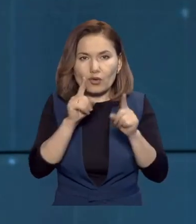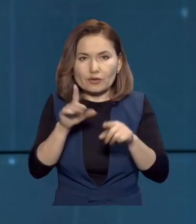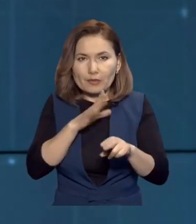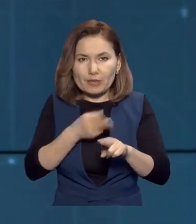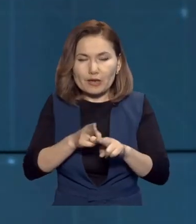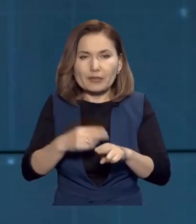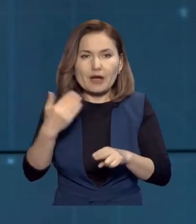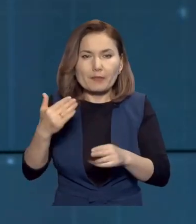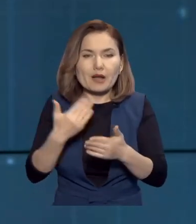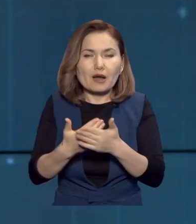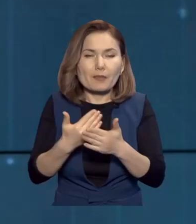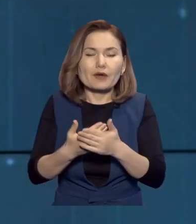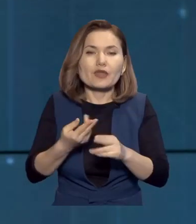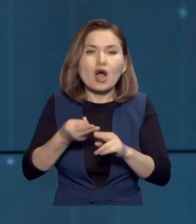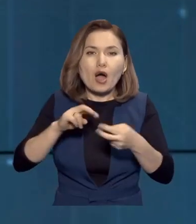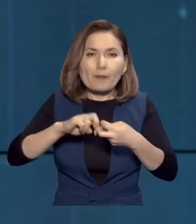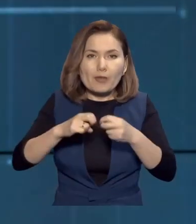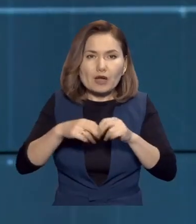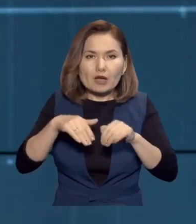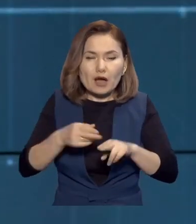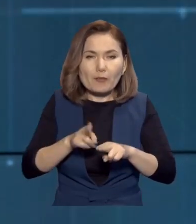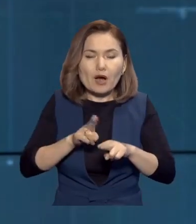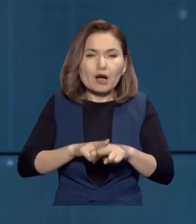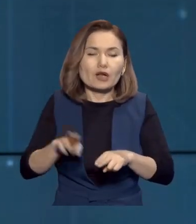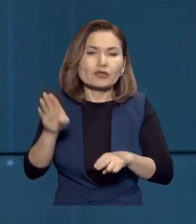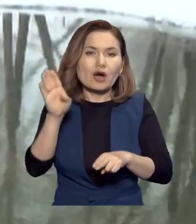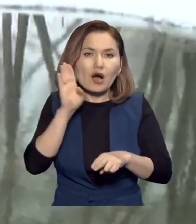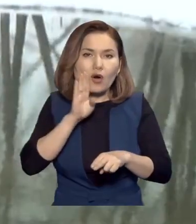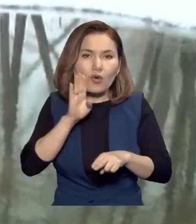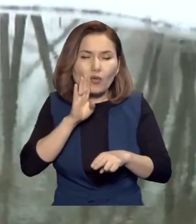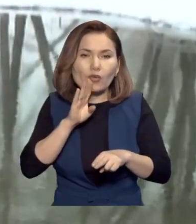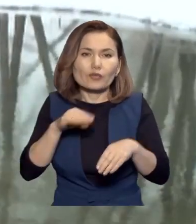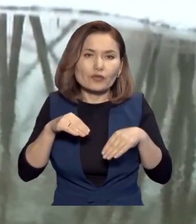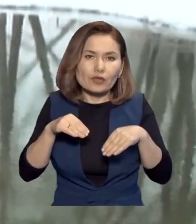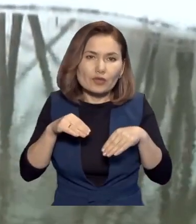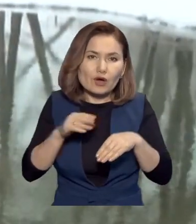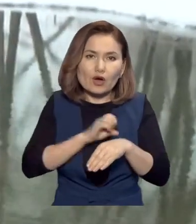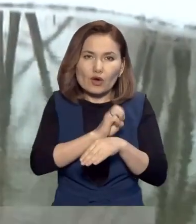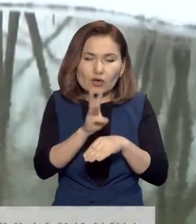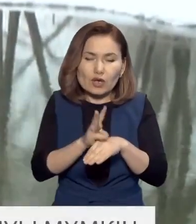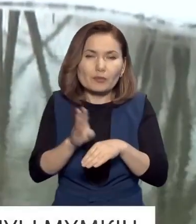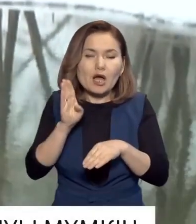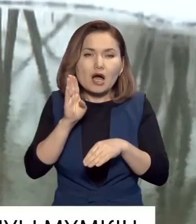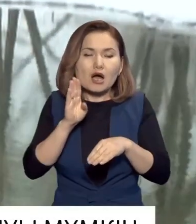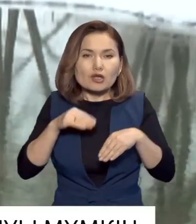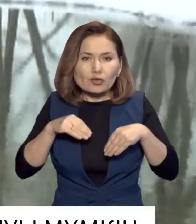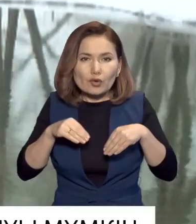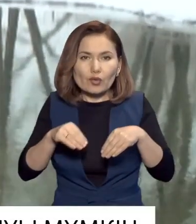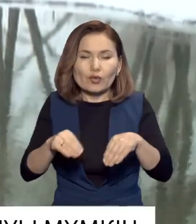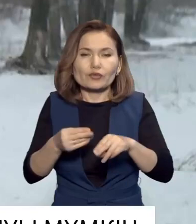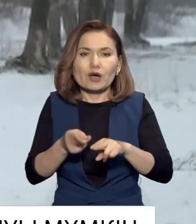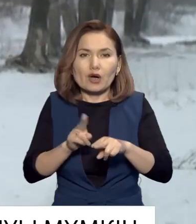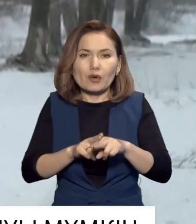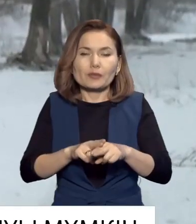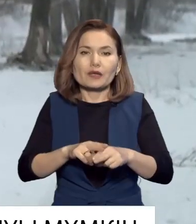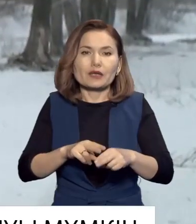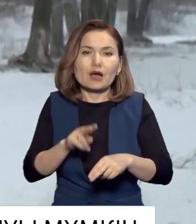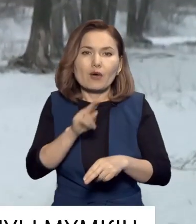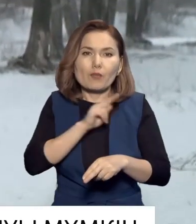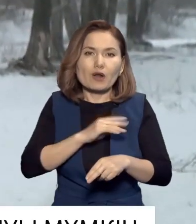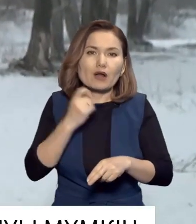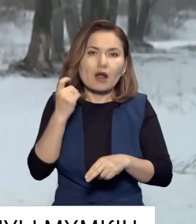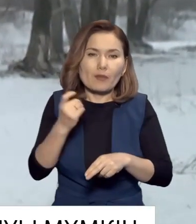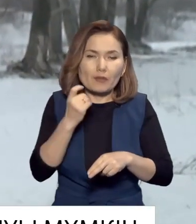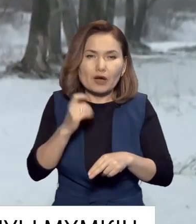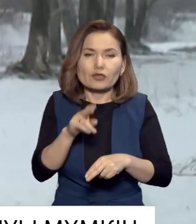мәлімдеді. Мәселенің алдын алу үшін ылғал сүйгіштігі төмен дақылдарды егу, су өңдеуші технологияларды қолдану, фермерлерге